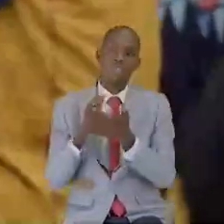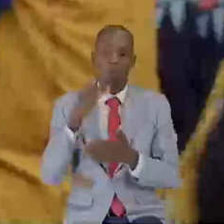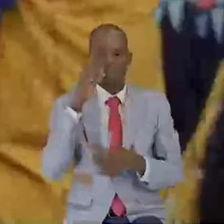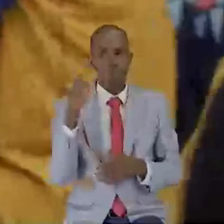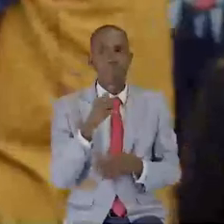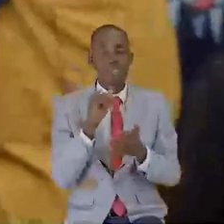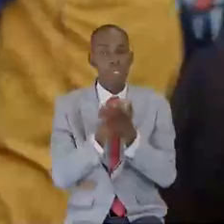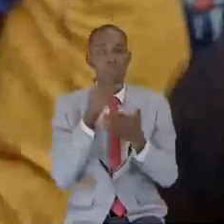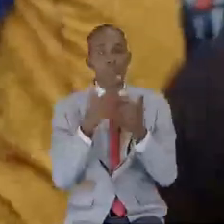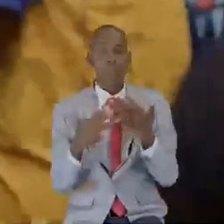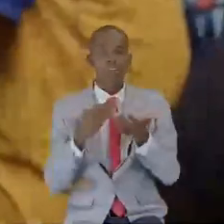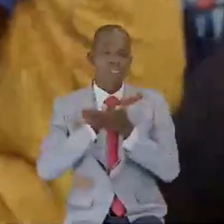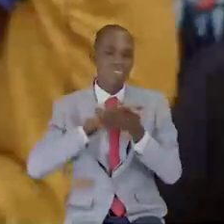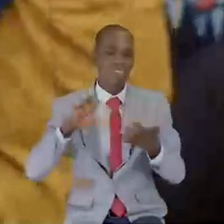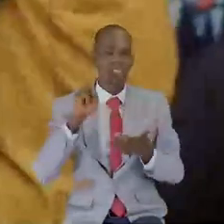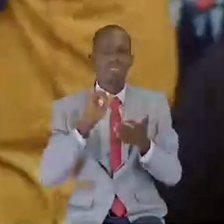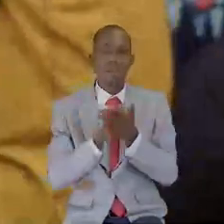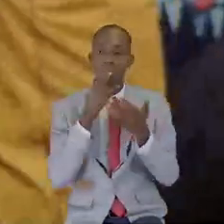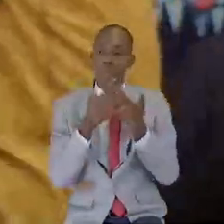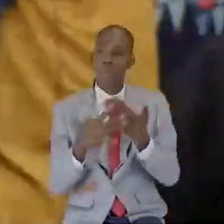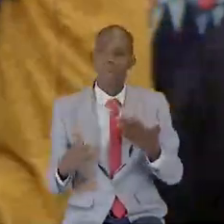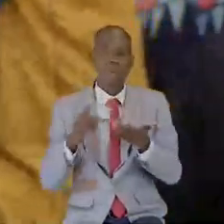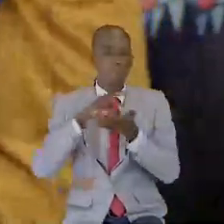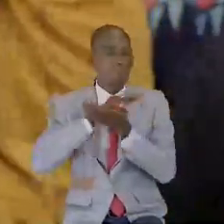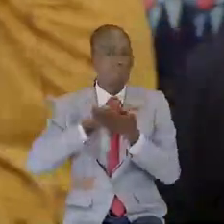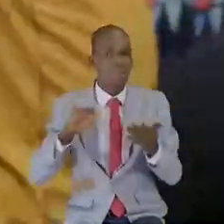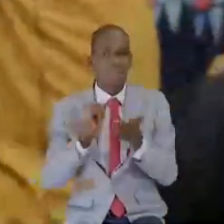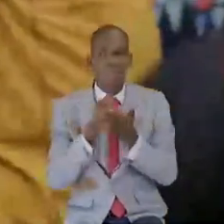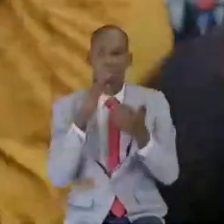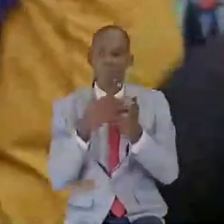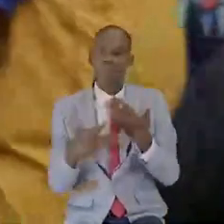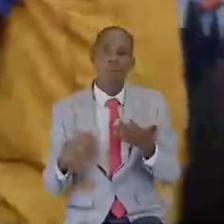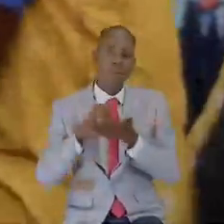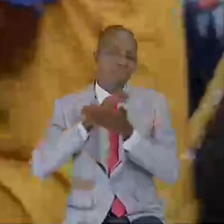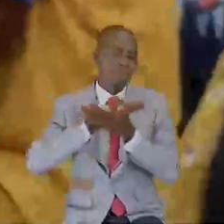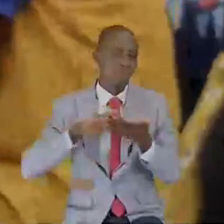Il purifie, il lave, il sanctifie.